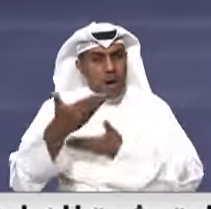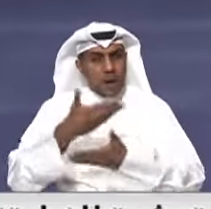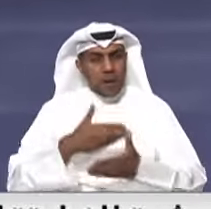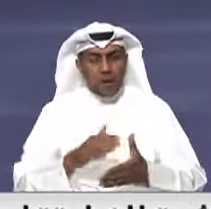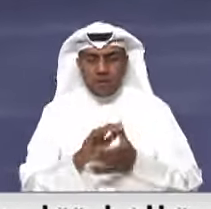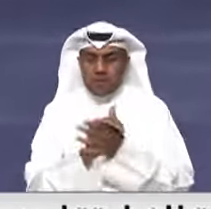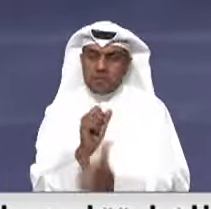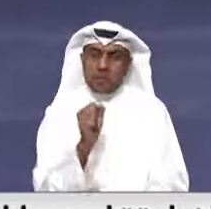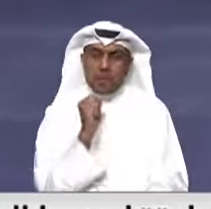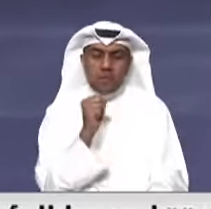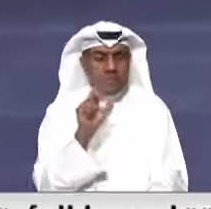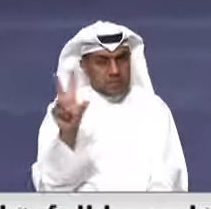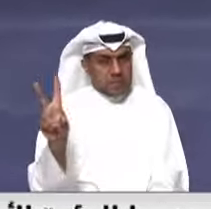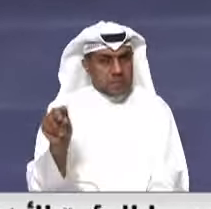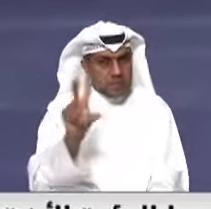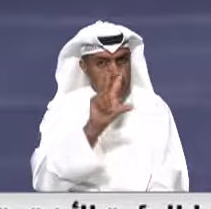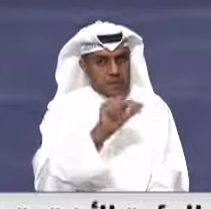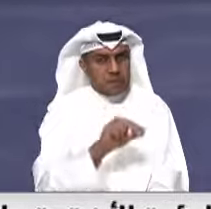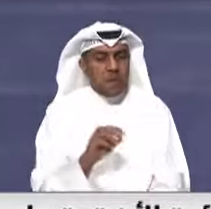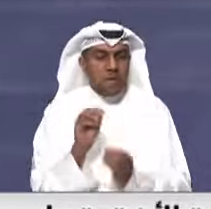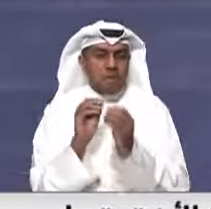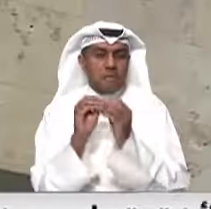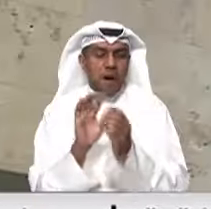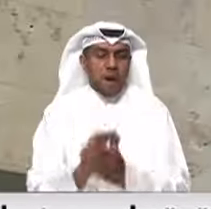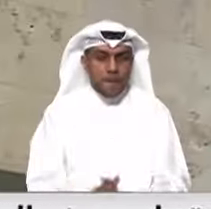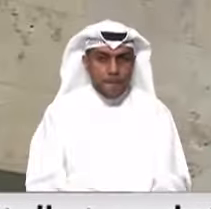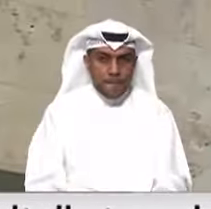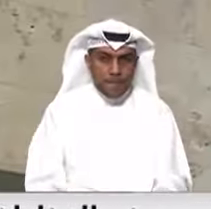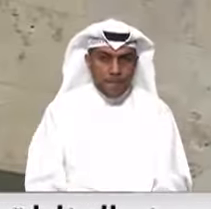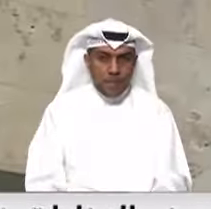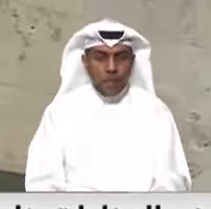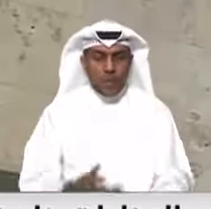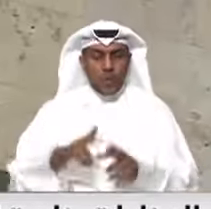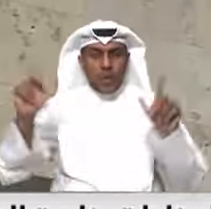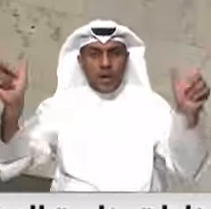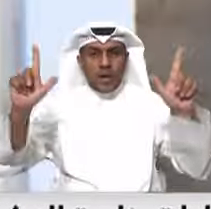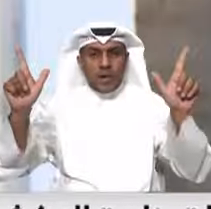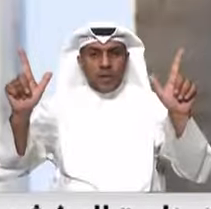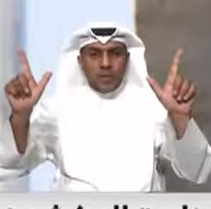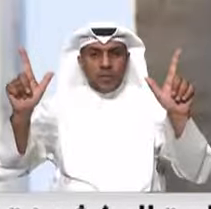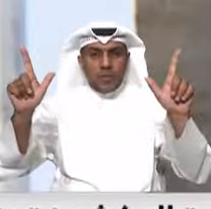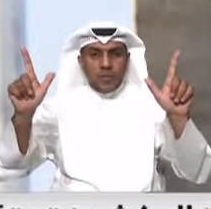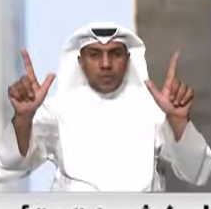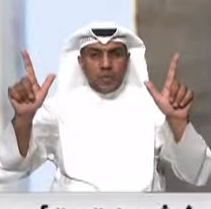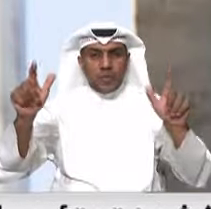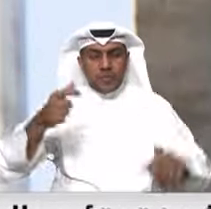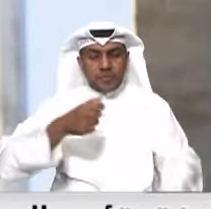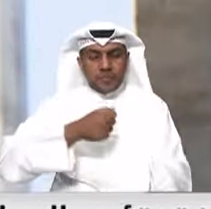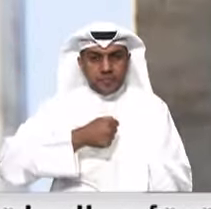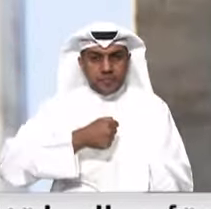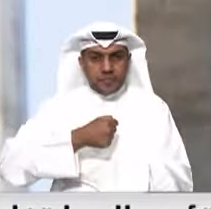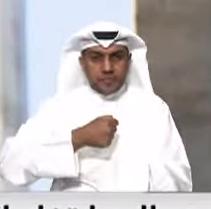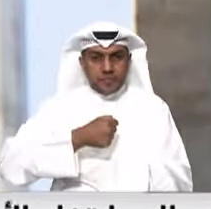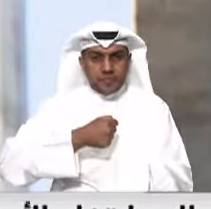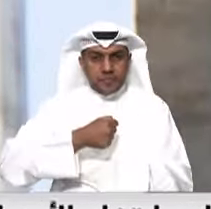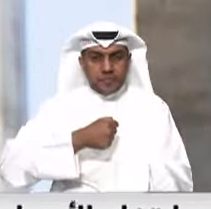وتطابق المواقف ووجهات النظر لتلفزيون دوله الكويت غيث الرقاد